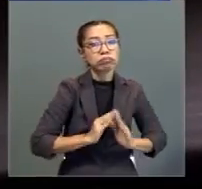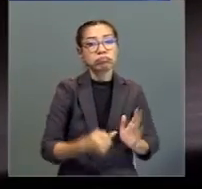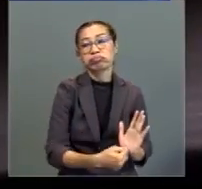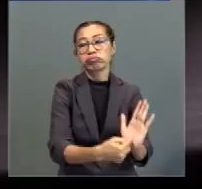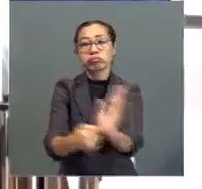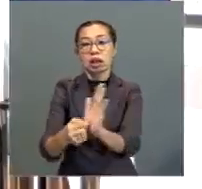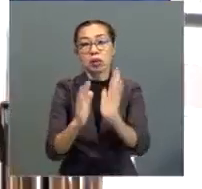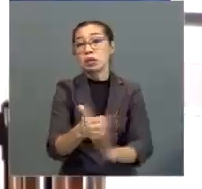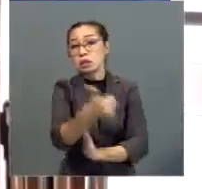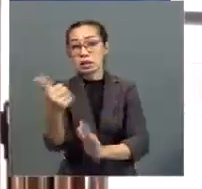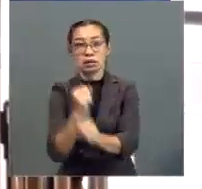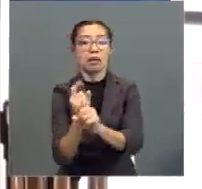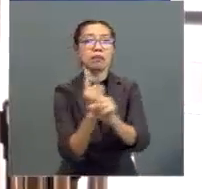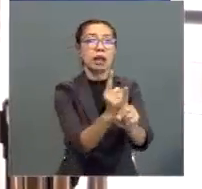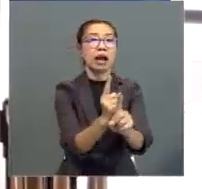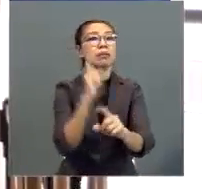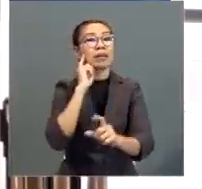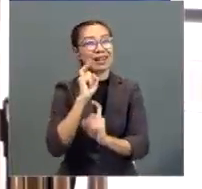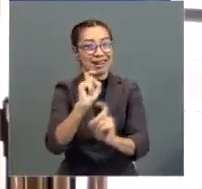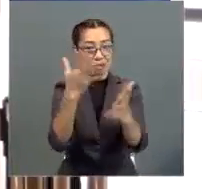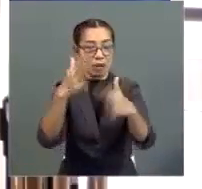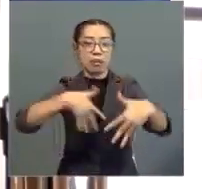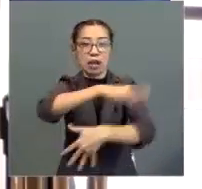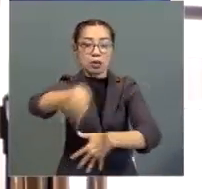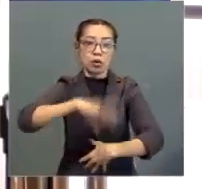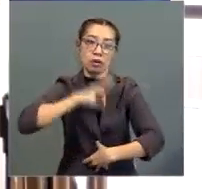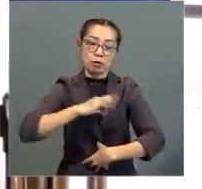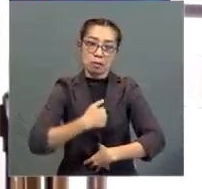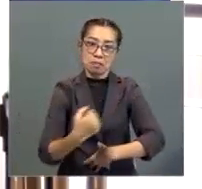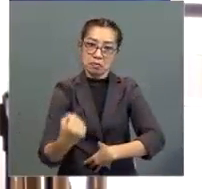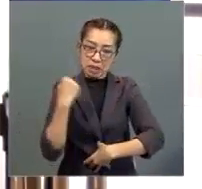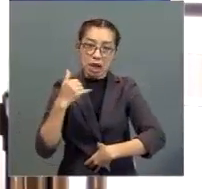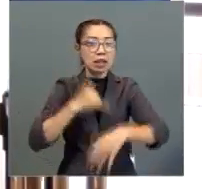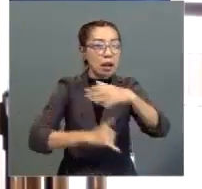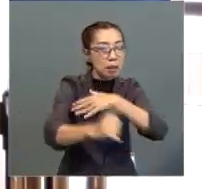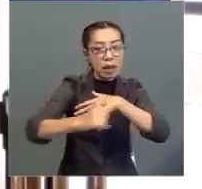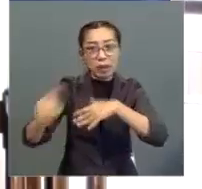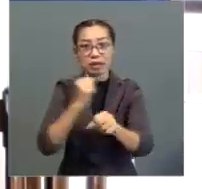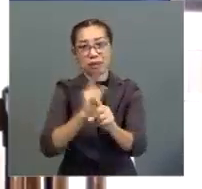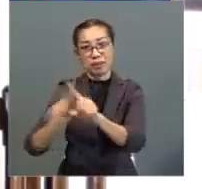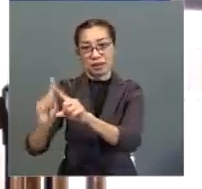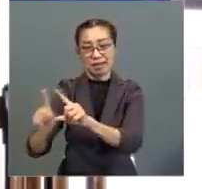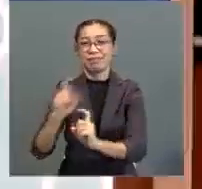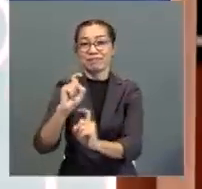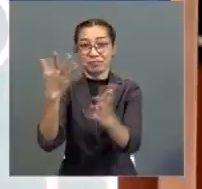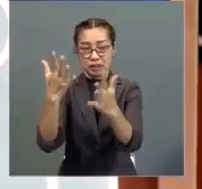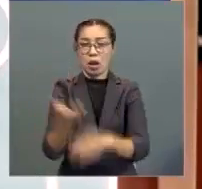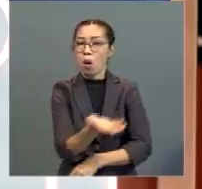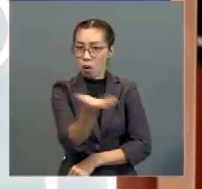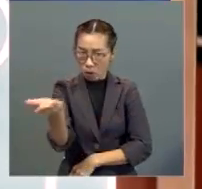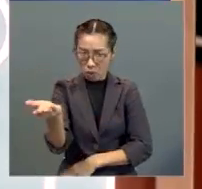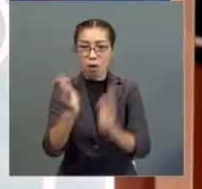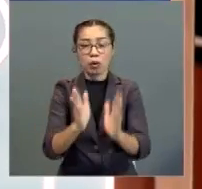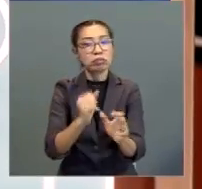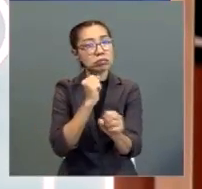ำให้เกิดความปลอดภัยเพื่อให้ประชาชนเชื่อมั่นในการออกมาใช้ชีวิตได้ตามปกติจึงขอให้ทุกคนร่วมมือการปฏิบัติตามม